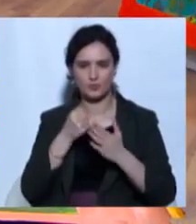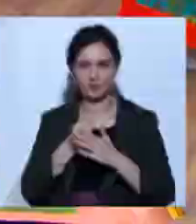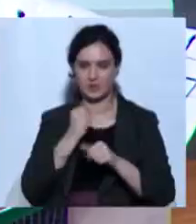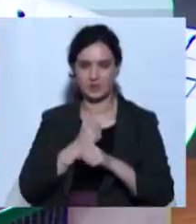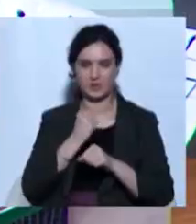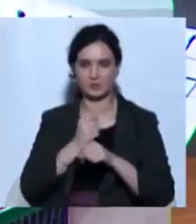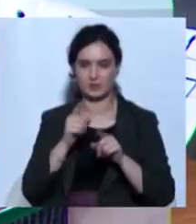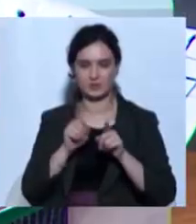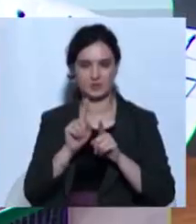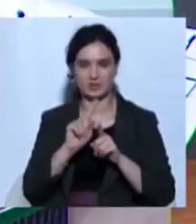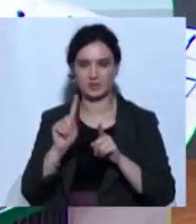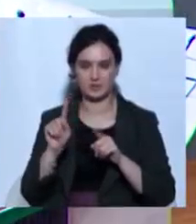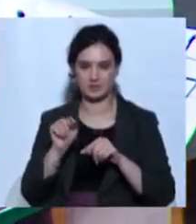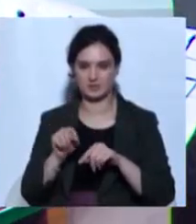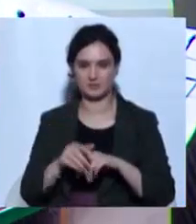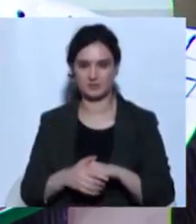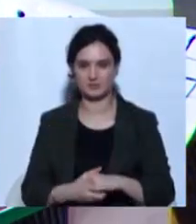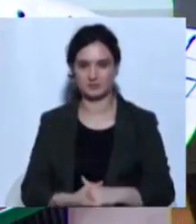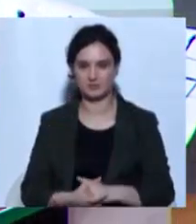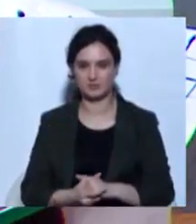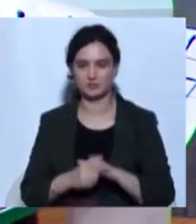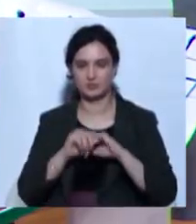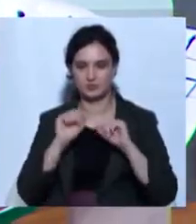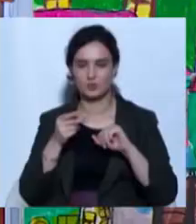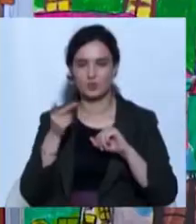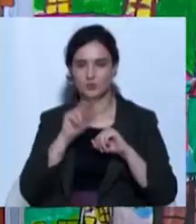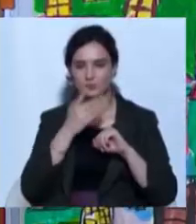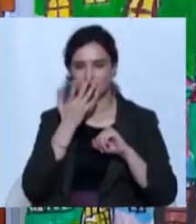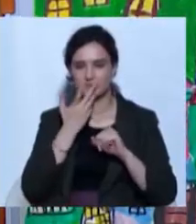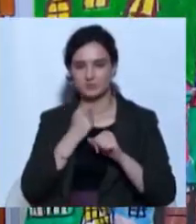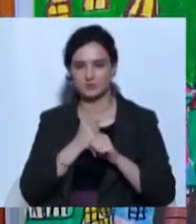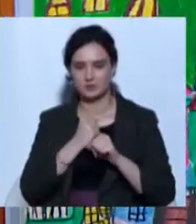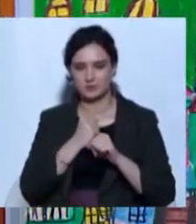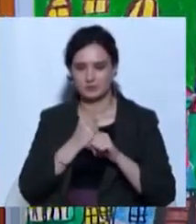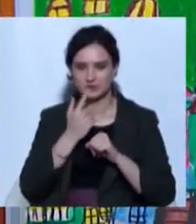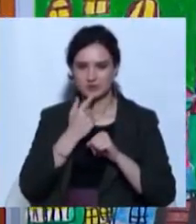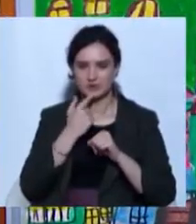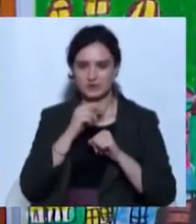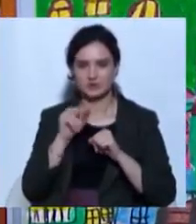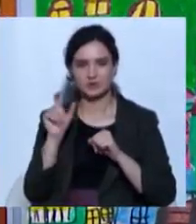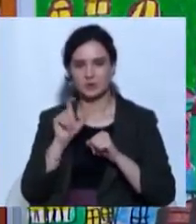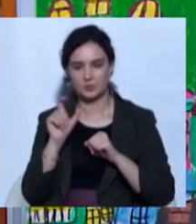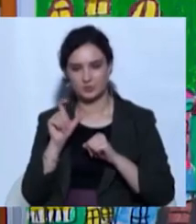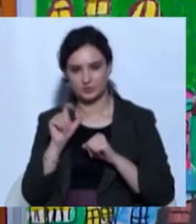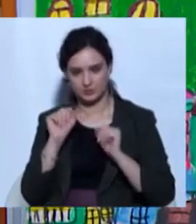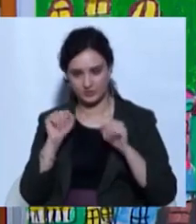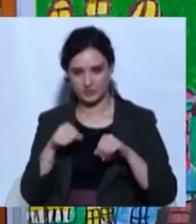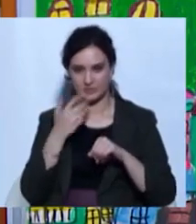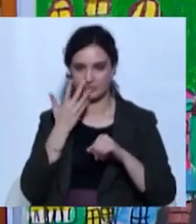აკეთოთ ესეთი რაღაცები. შეგიძლიათ ორ ფერში გააკეთოთ, აი წითელში და ლურჩში,